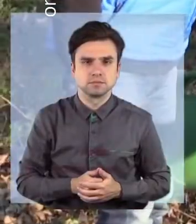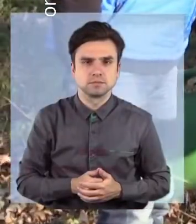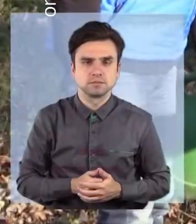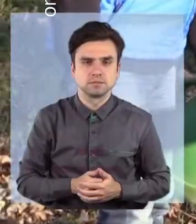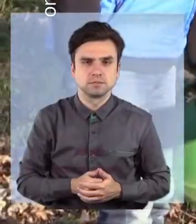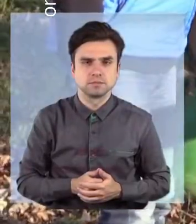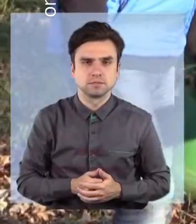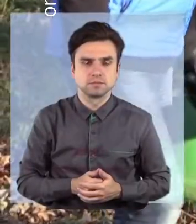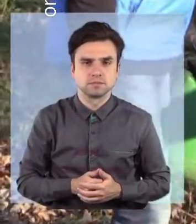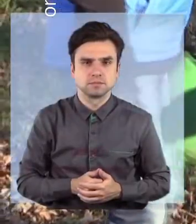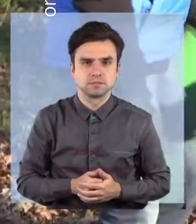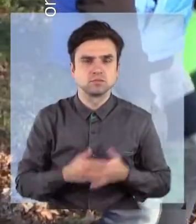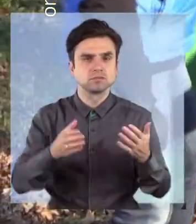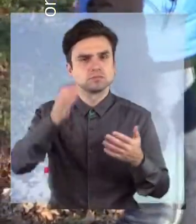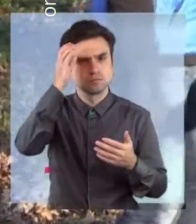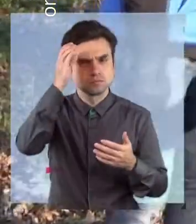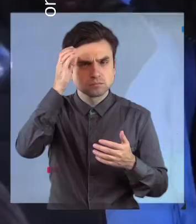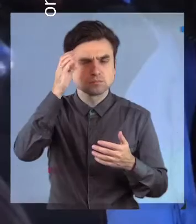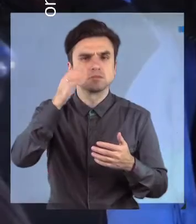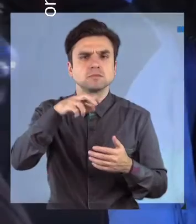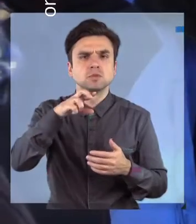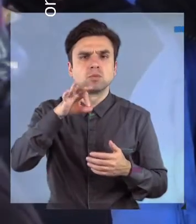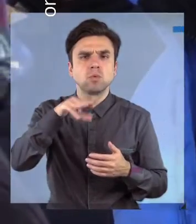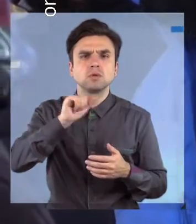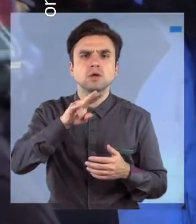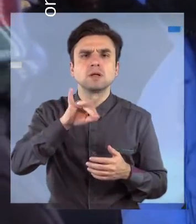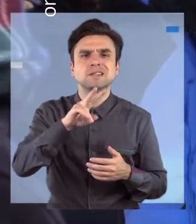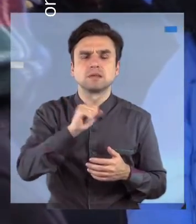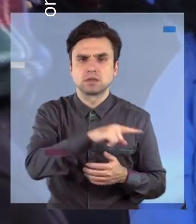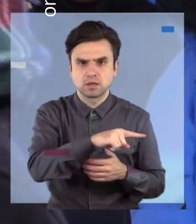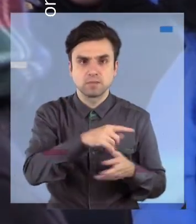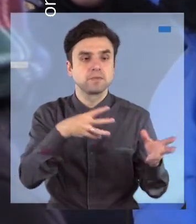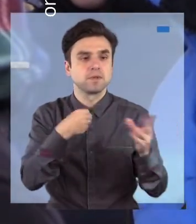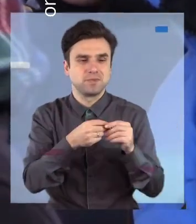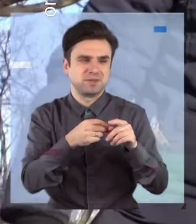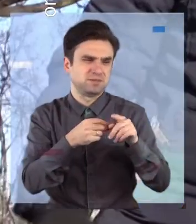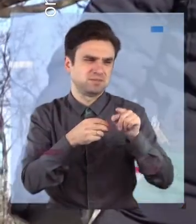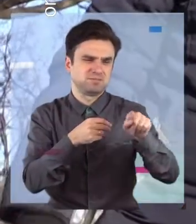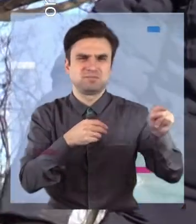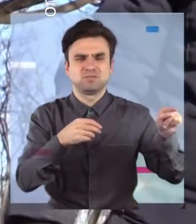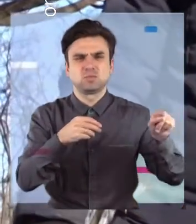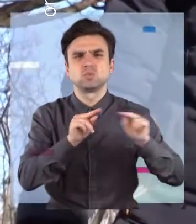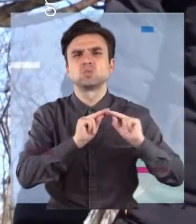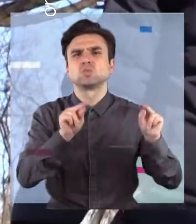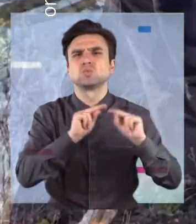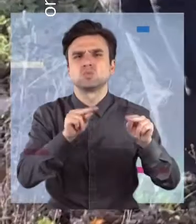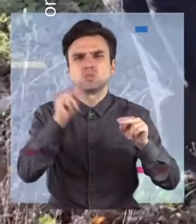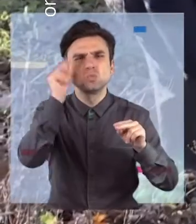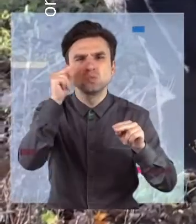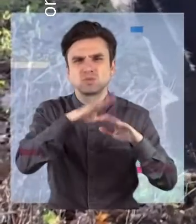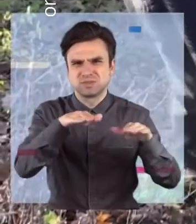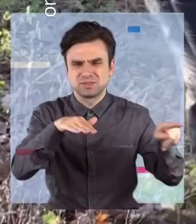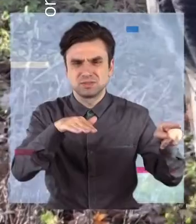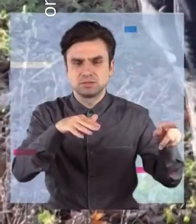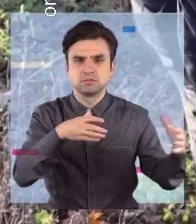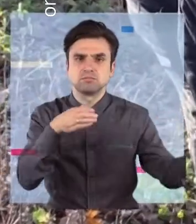Доцент кафедри ботаніки та екології Василь Савосько разом зі своїми студентами, членами команди Костянтина Усова та нашою знімальною групою